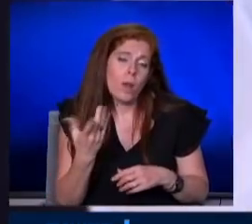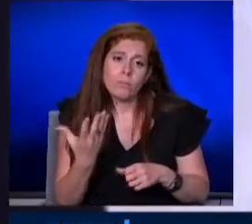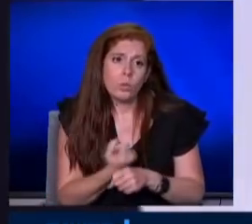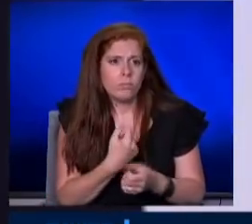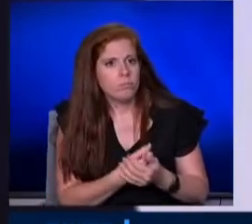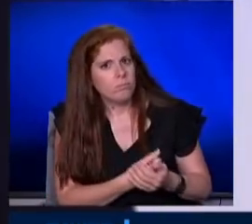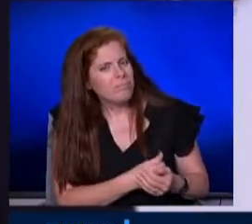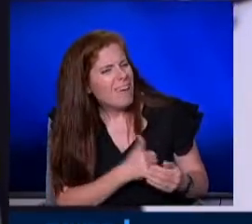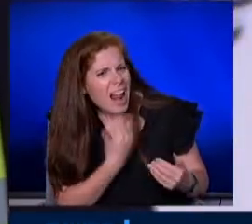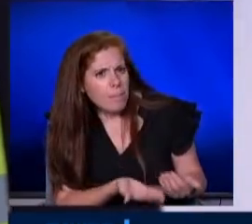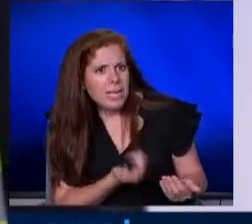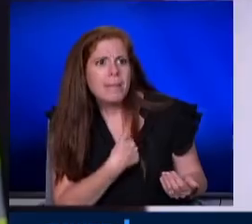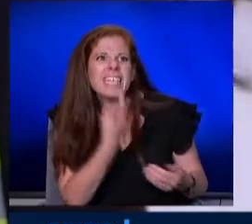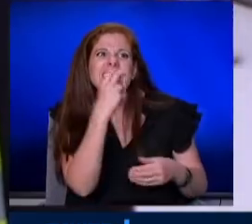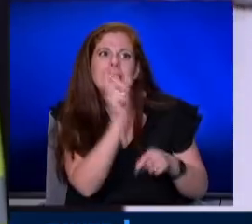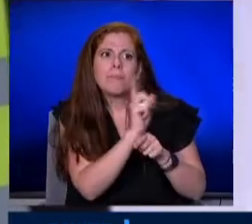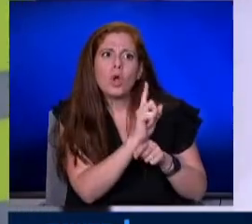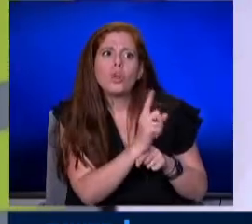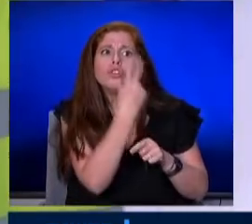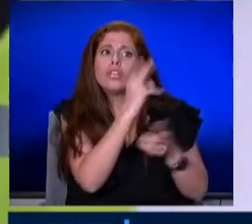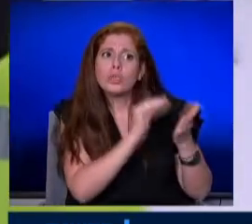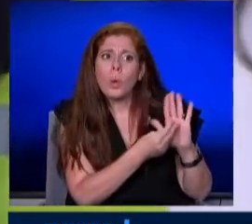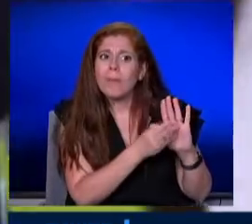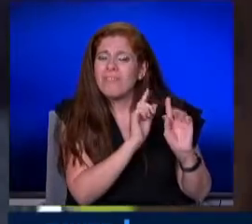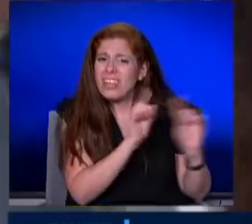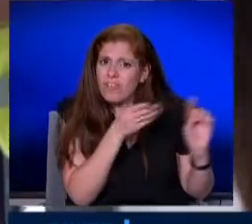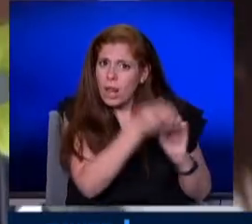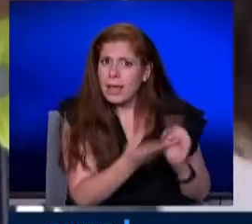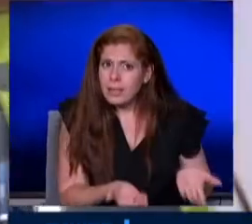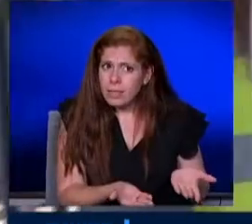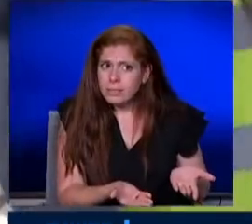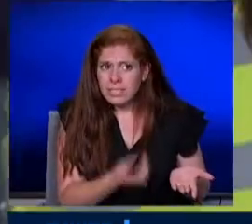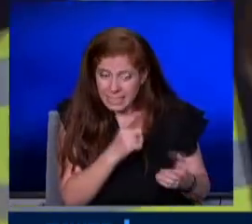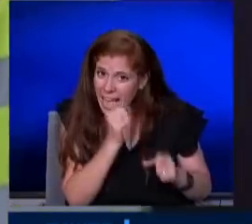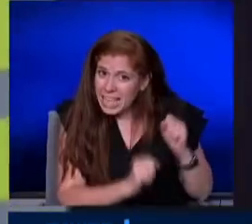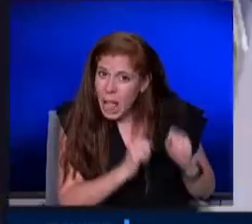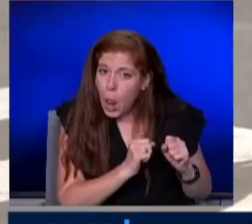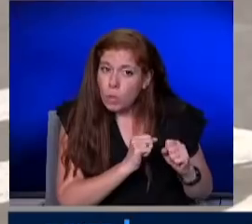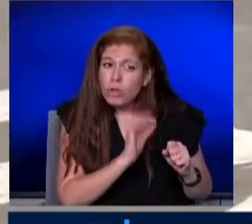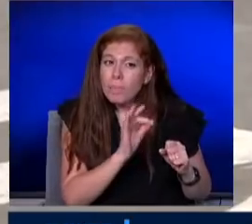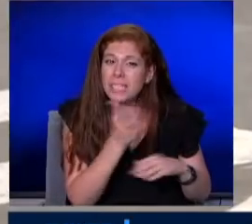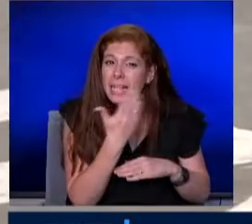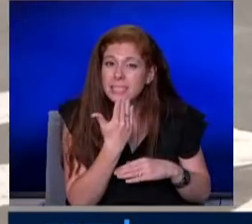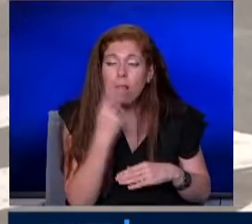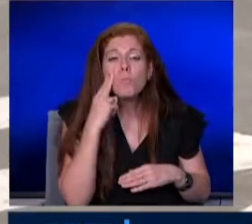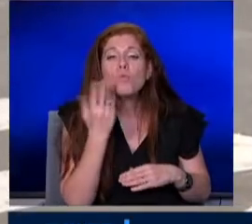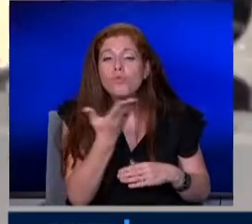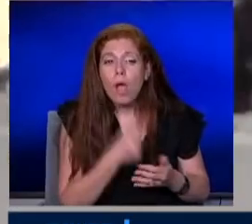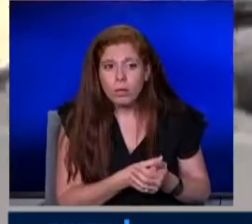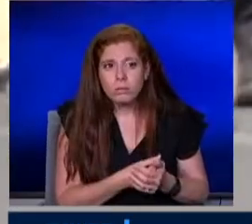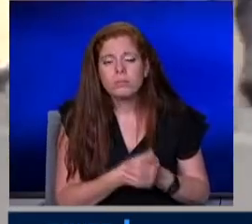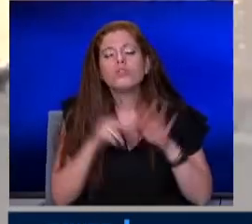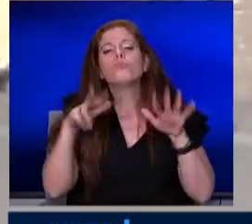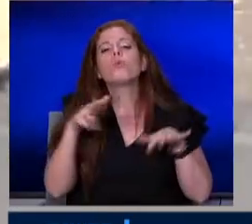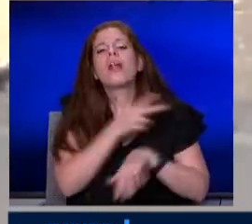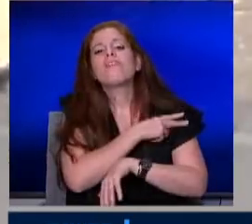הנה, אני פה 20 דקות עם שתי אישורים, אין אפשרות להיכנס. זה רבי שמעון, זה ההתנהלות של מדינת ישראל, בושה. 8,000 שוטרים,